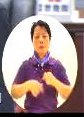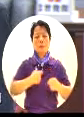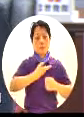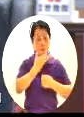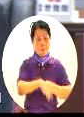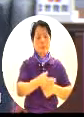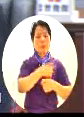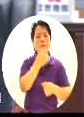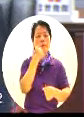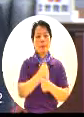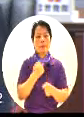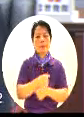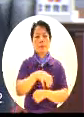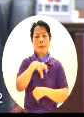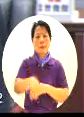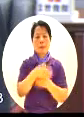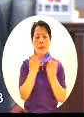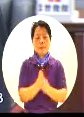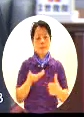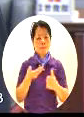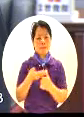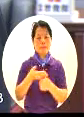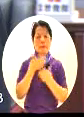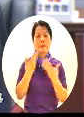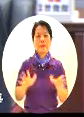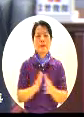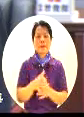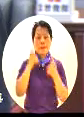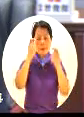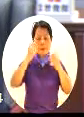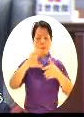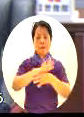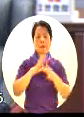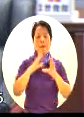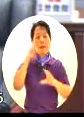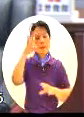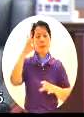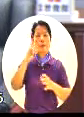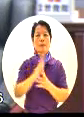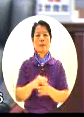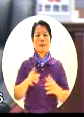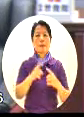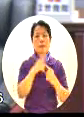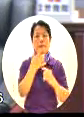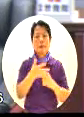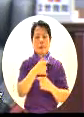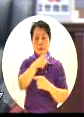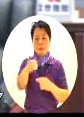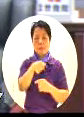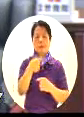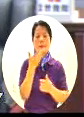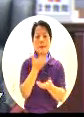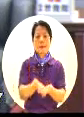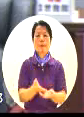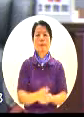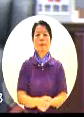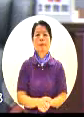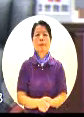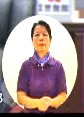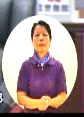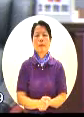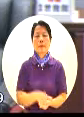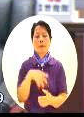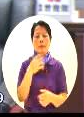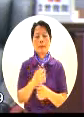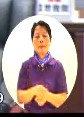信会培育很多我们高雄的文创啊这些开发者。那所以你看这